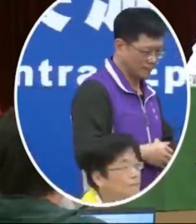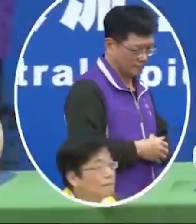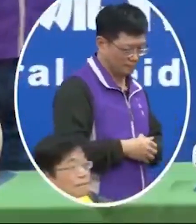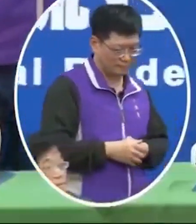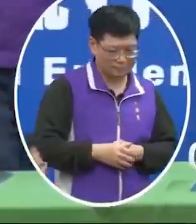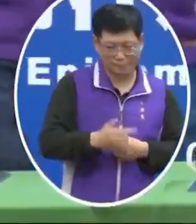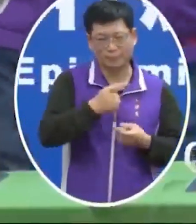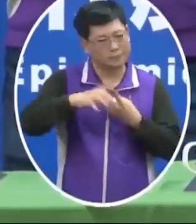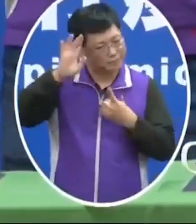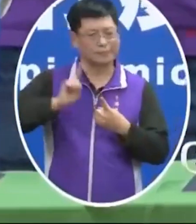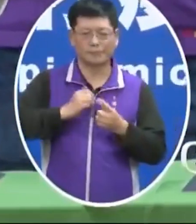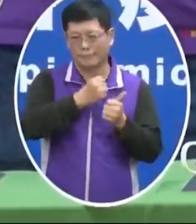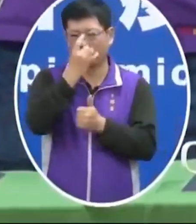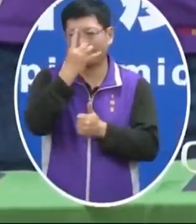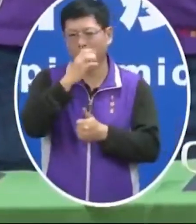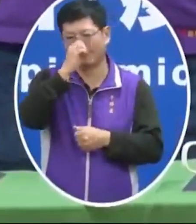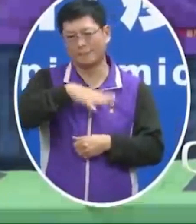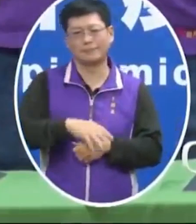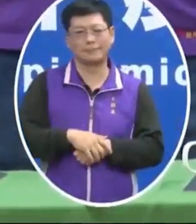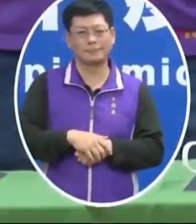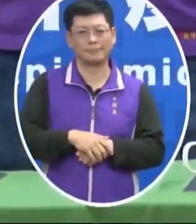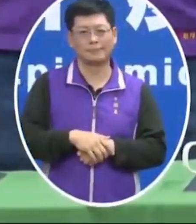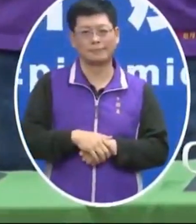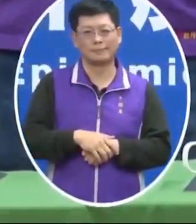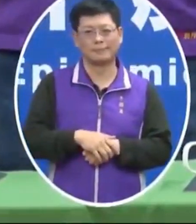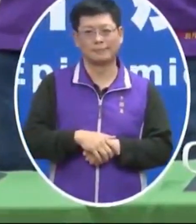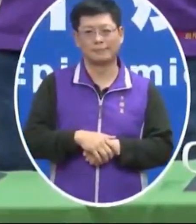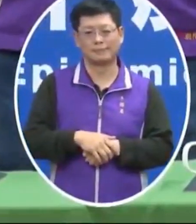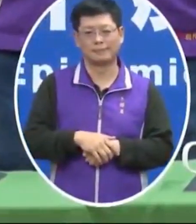抱歉哈，在情绪控管没有做好。